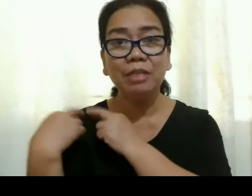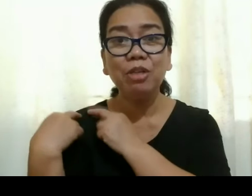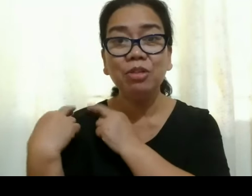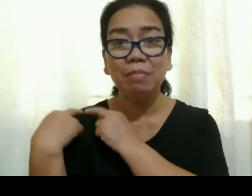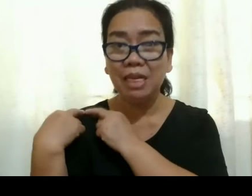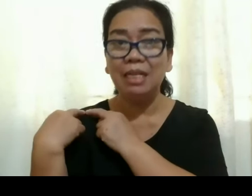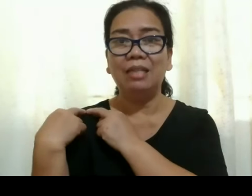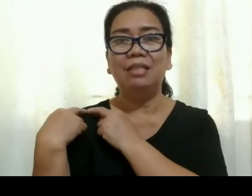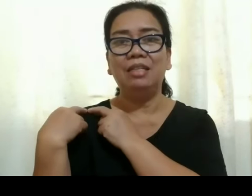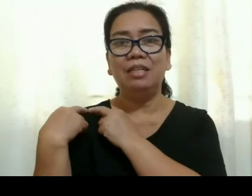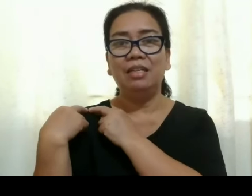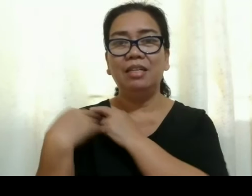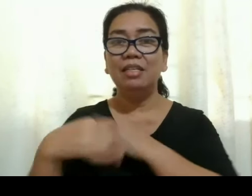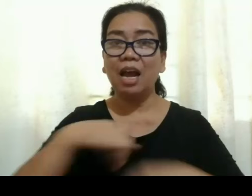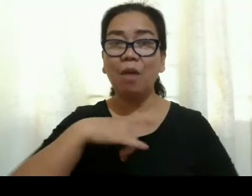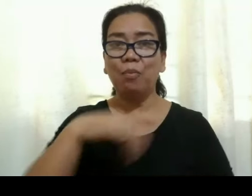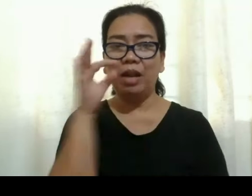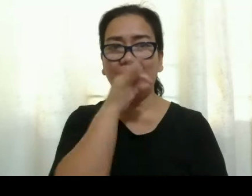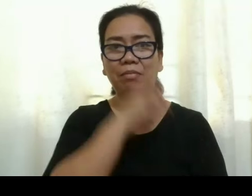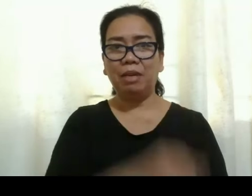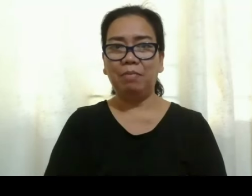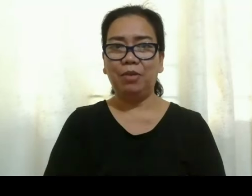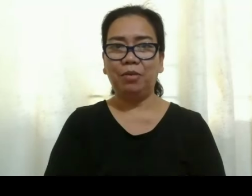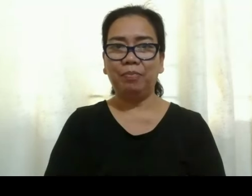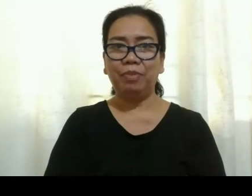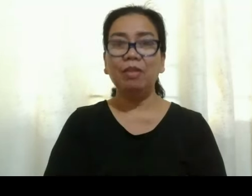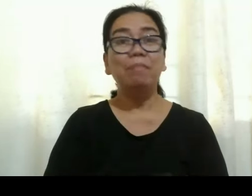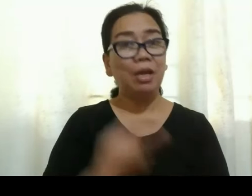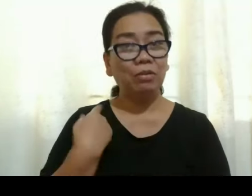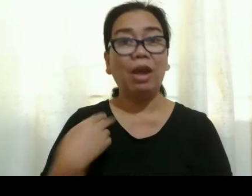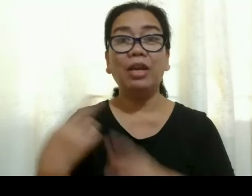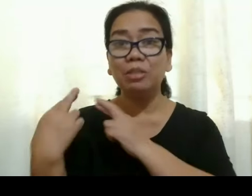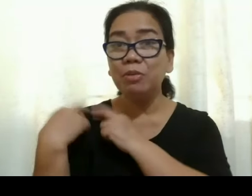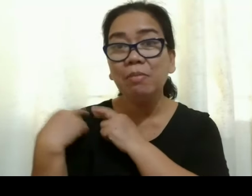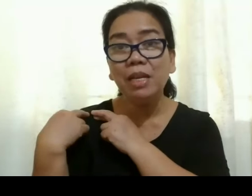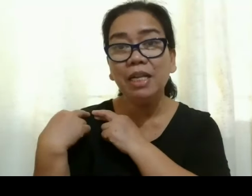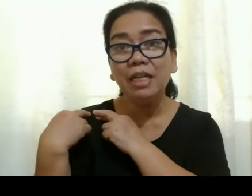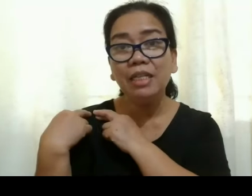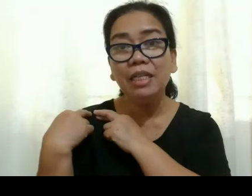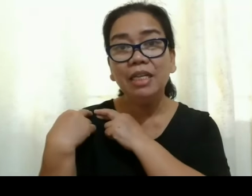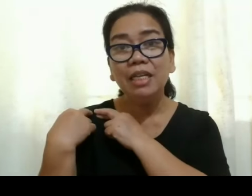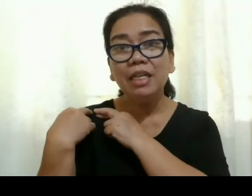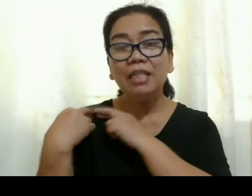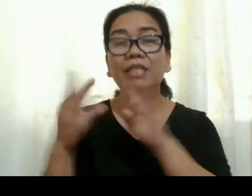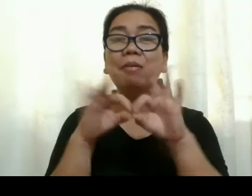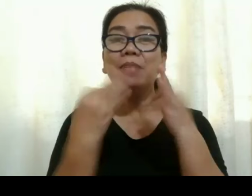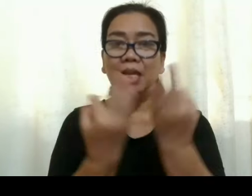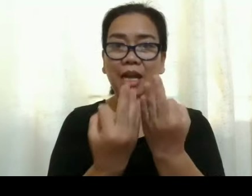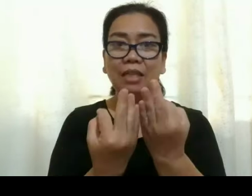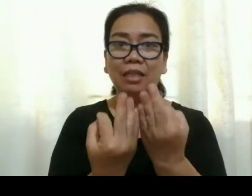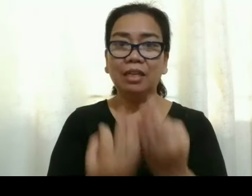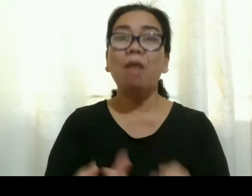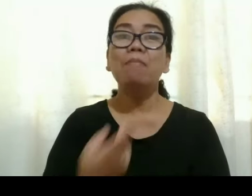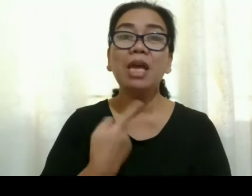tayong responsibilidad sa kapwa natin Pilipino. Meron tayong responsibilidad sa